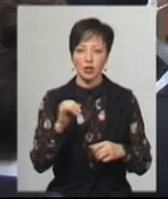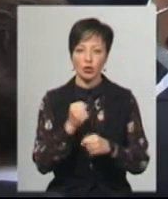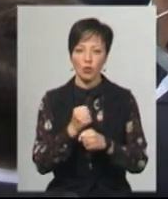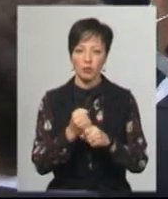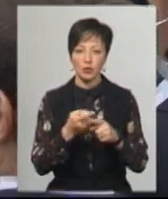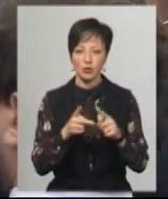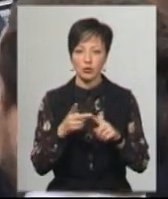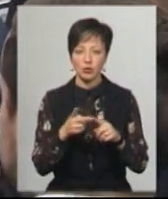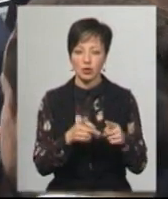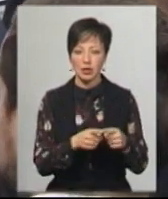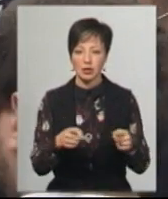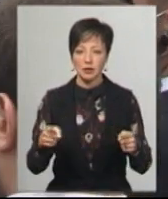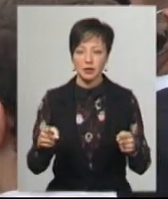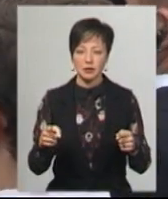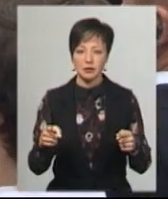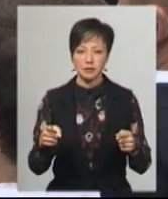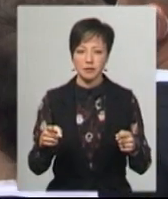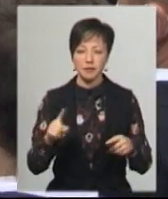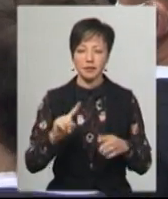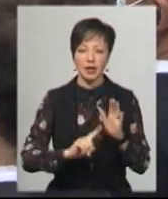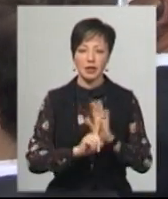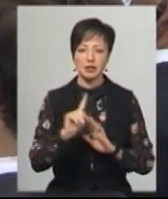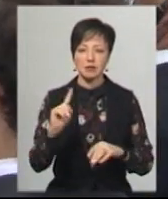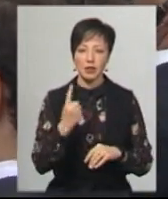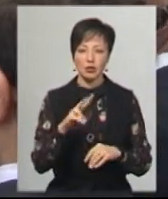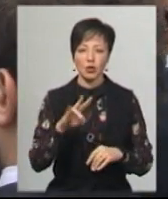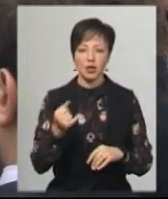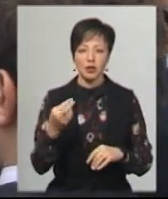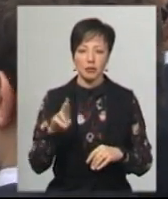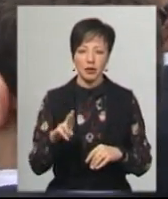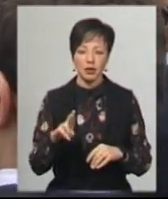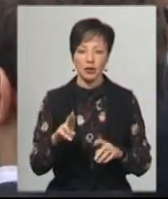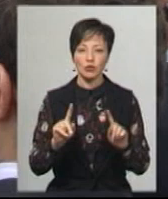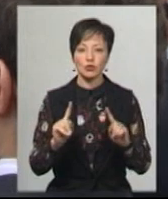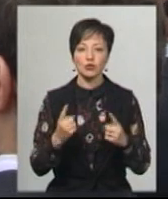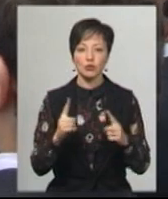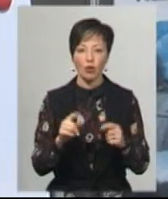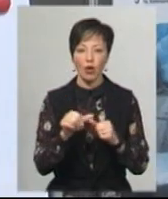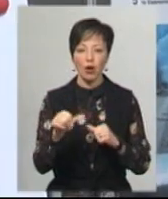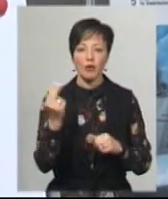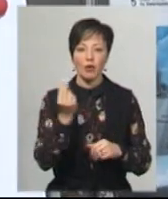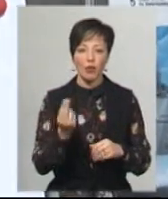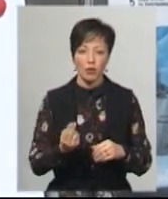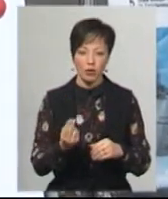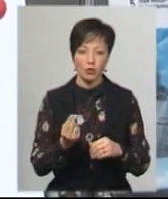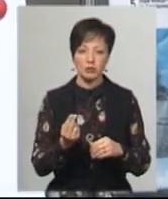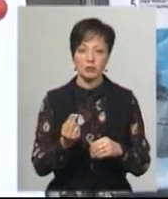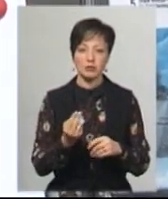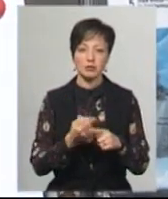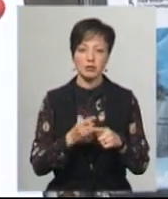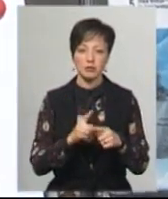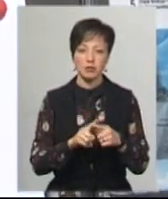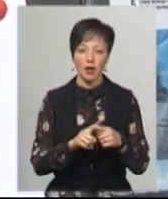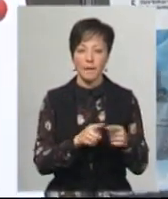цю ділянку, починаємо її робити з 1 липня. Чому вона окремим кольором виділена? Вона робиться за кошти Світового